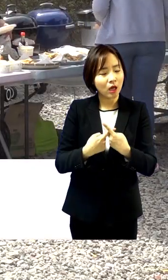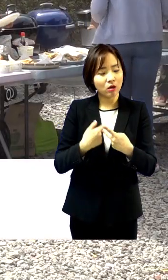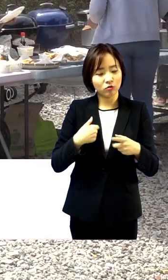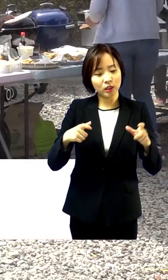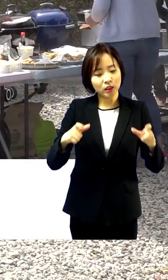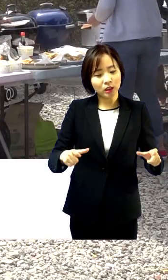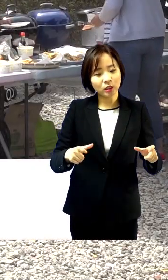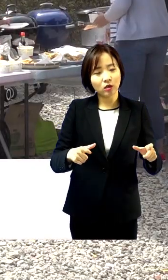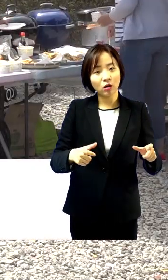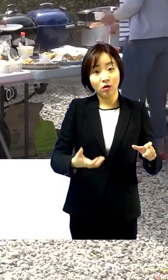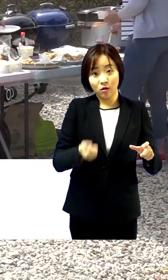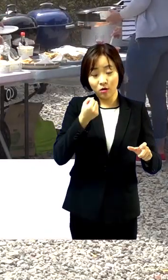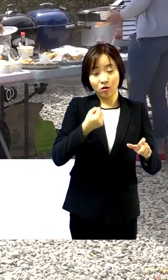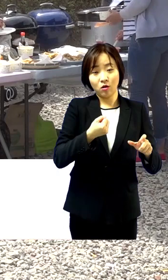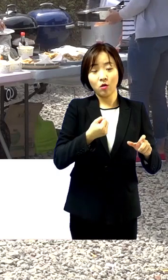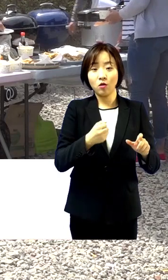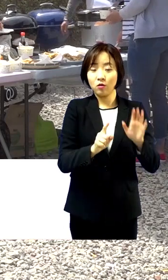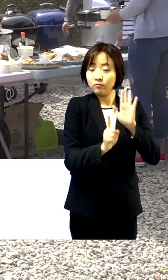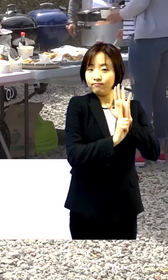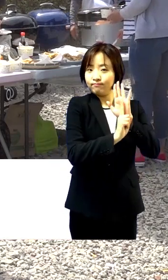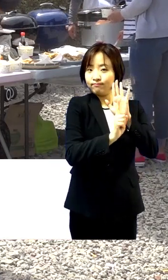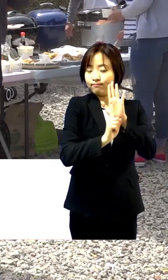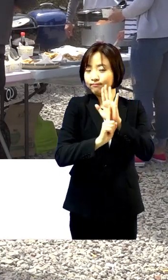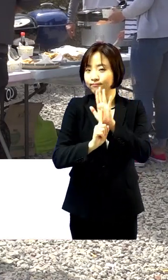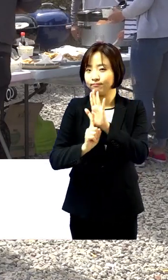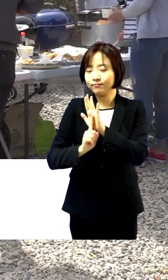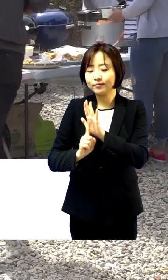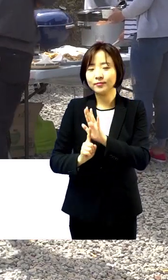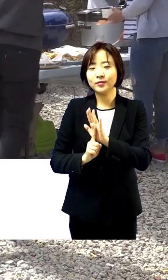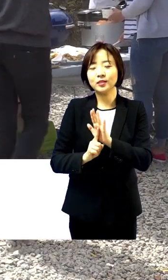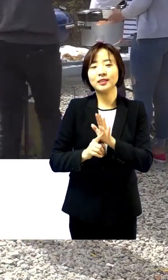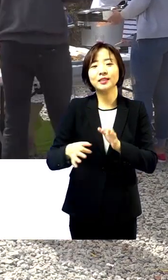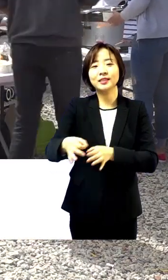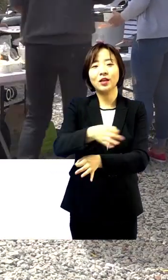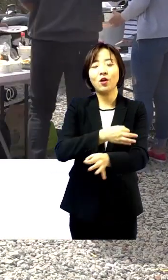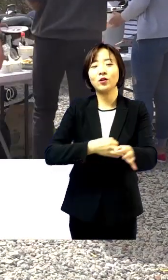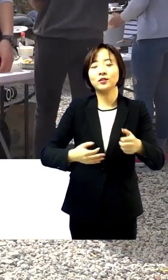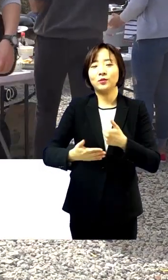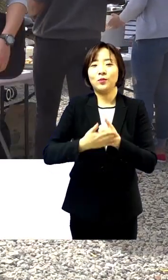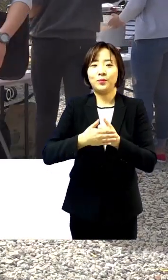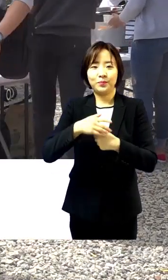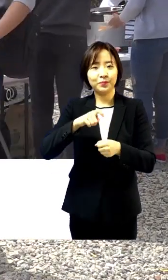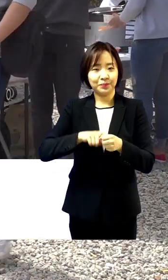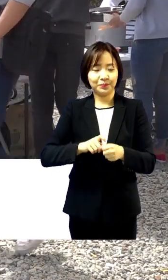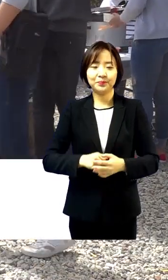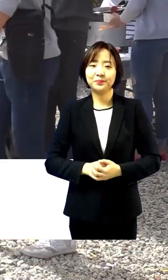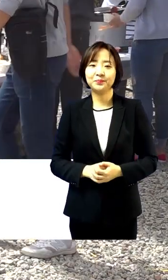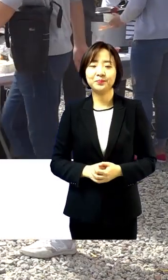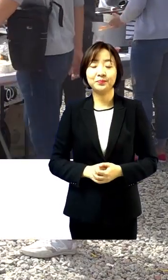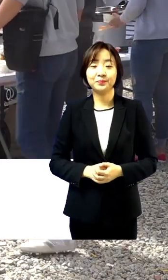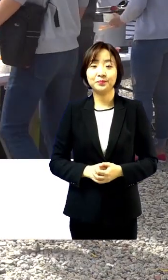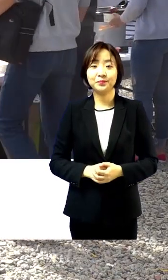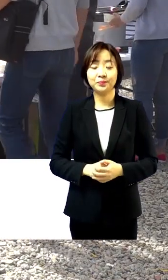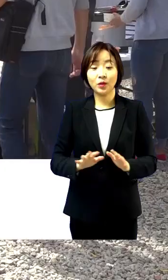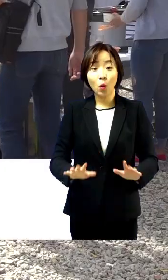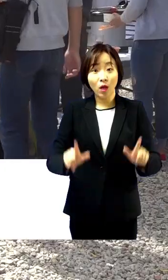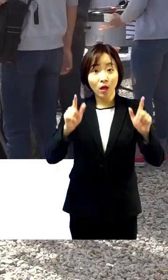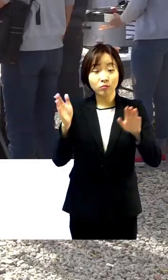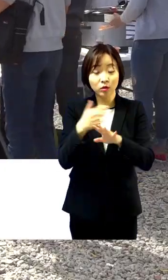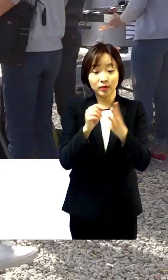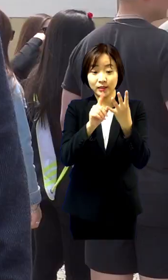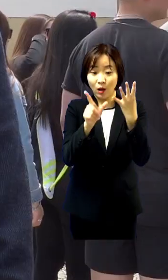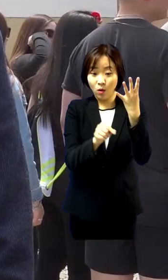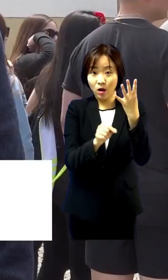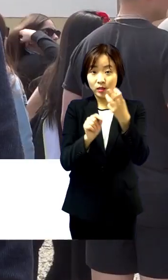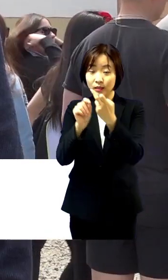이해 및 우리 지역에 있는 관광상품을 널리 소개해서 우리 지역 경제에 좀 도움되고자 이런 자리를